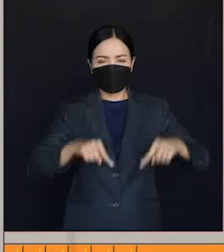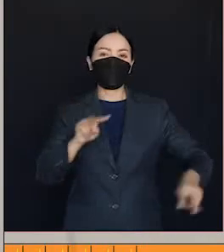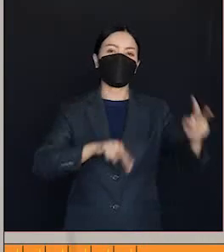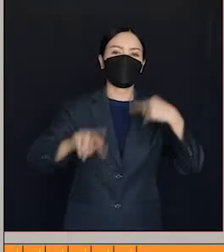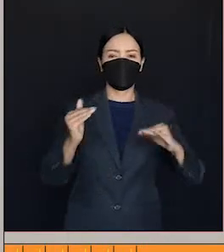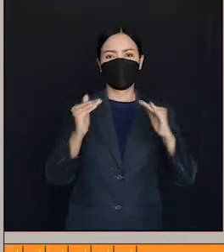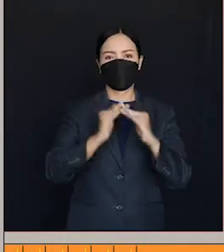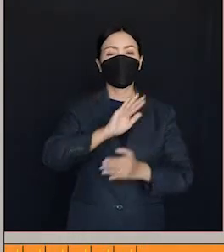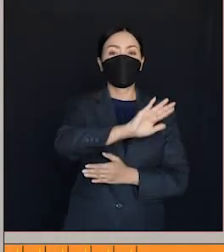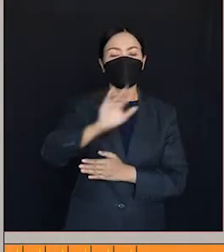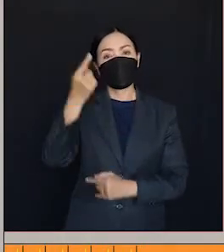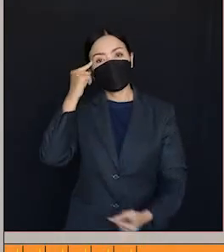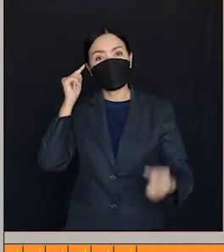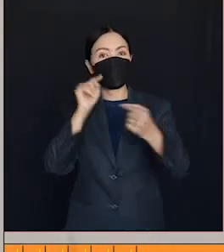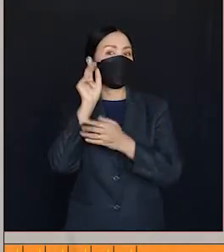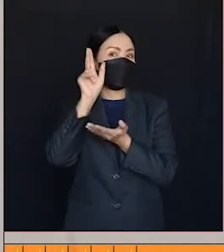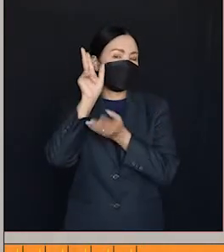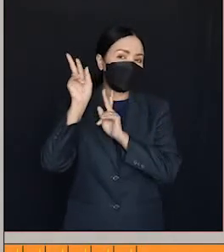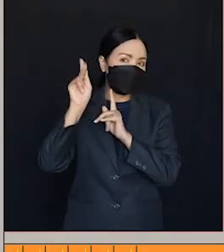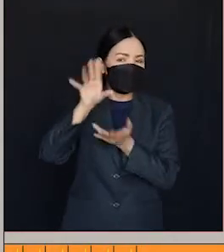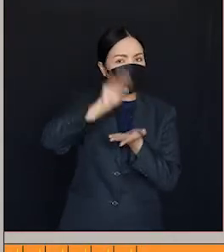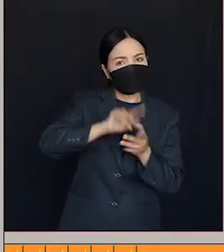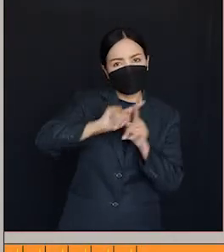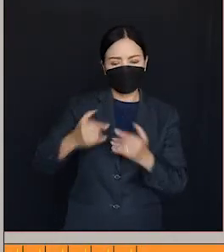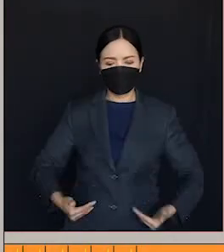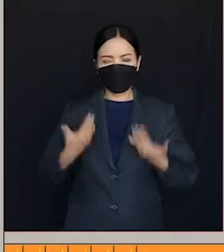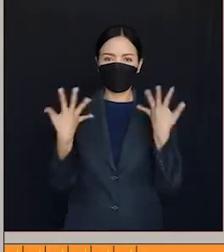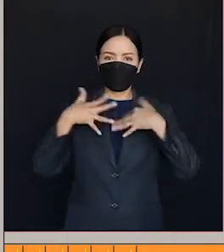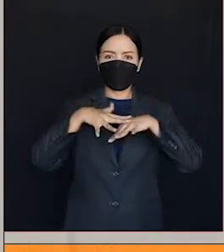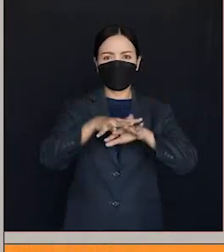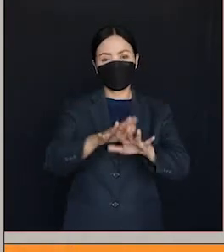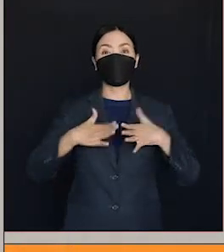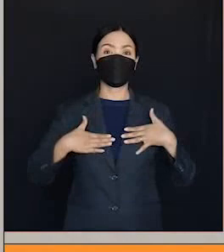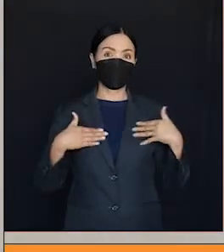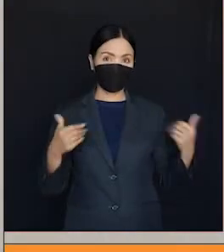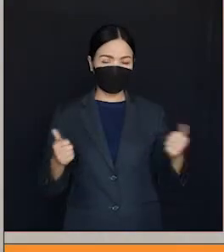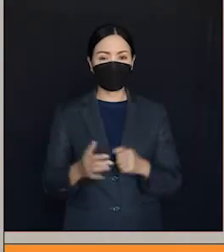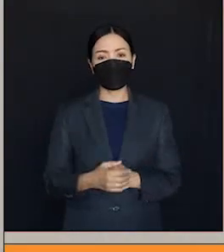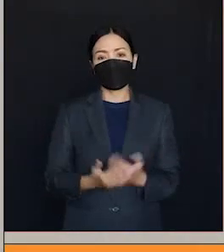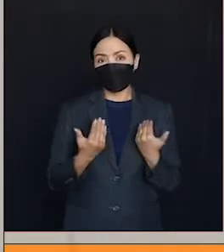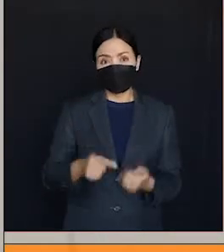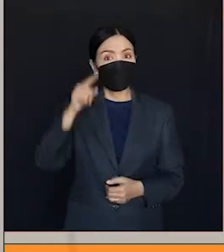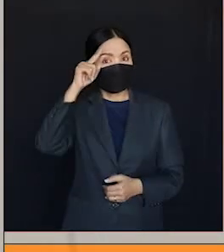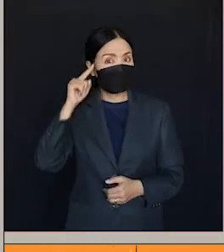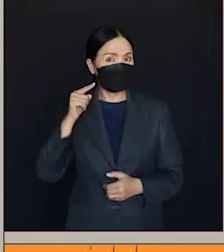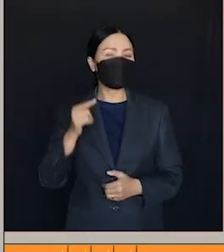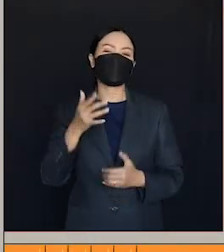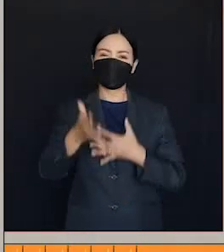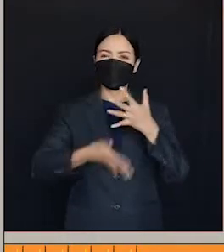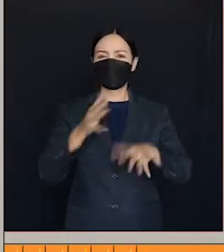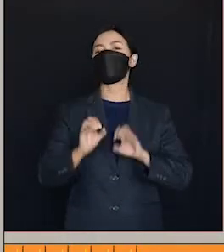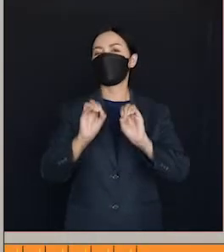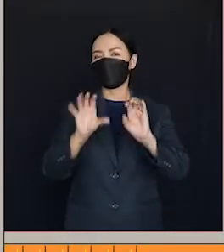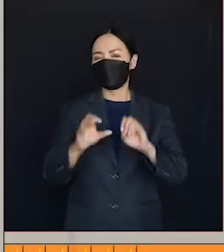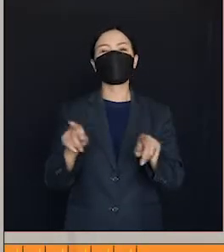ายค่ะในการเข้าถึงข่าวสารต่างๆในการใช้ชีวิตอยู่ร่วมกันได้อย่างเป็นสุขนั่นเองค่ะแล้ววันนี้นะคะม่อนเขาก็มีภาษามือมา